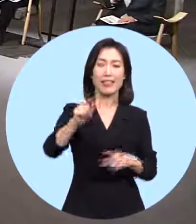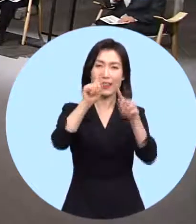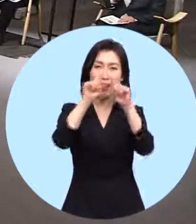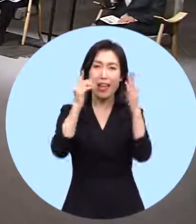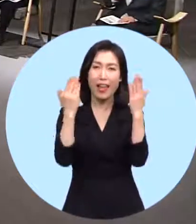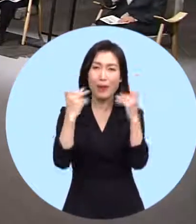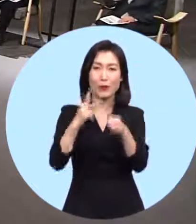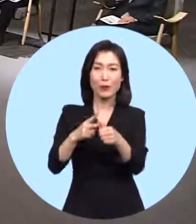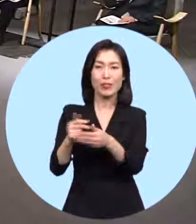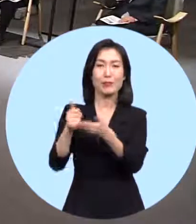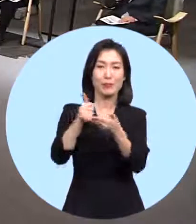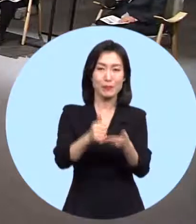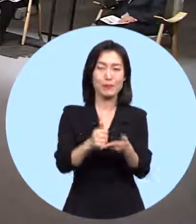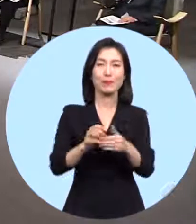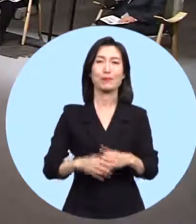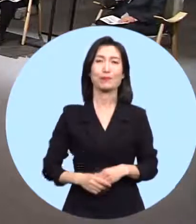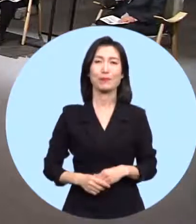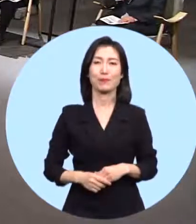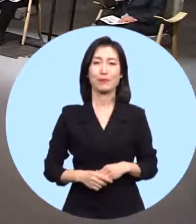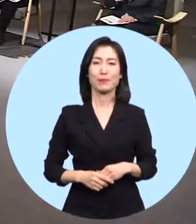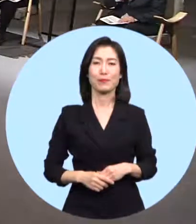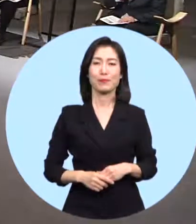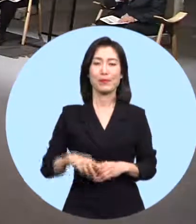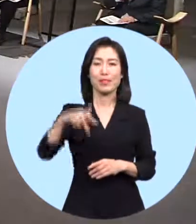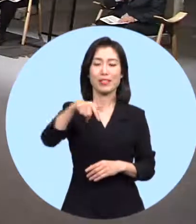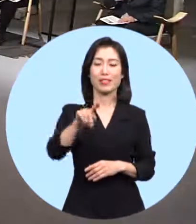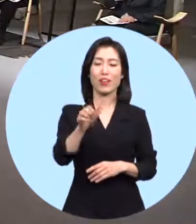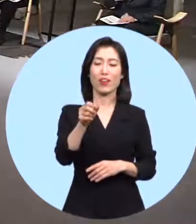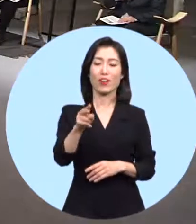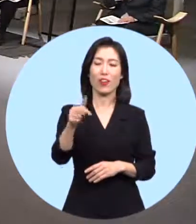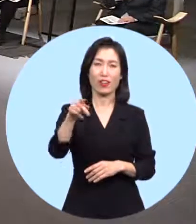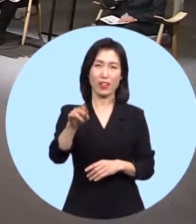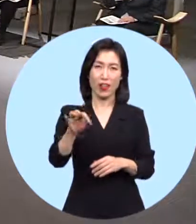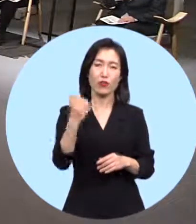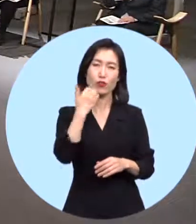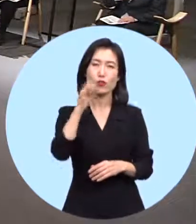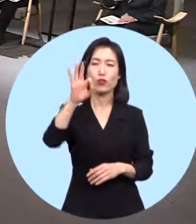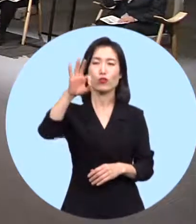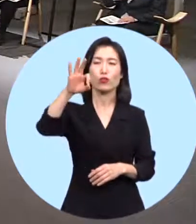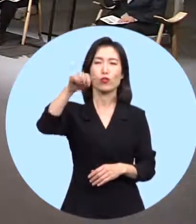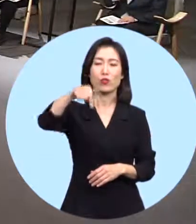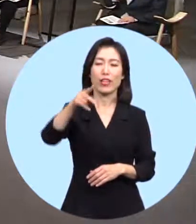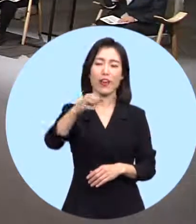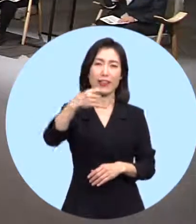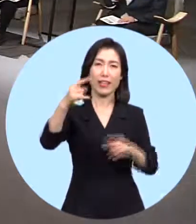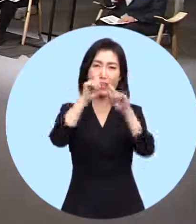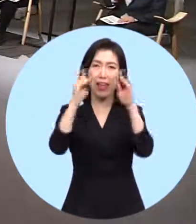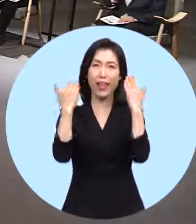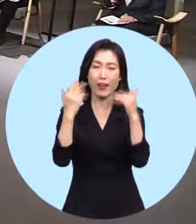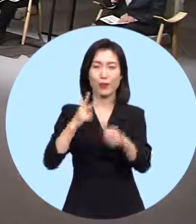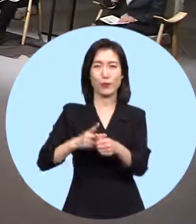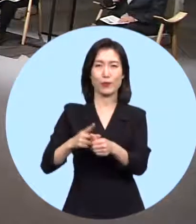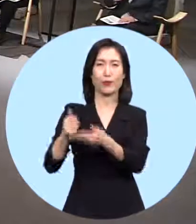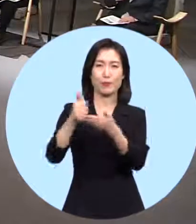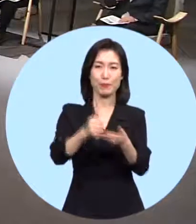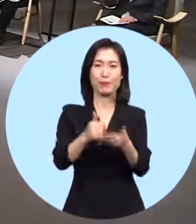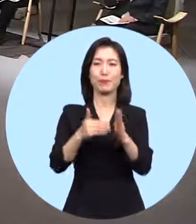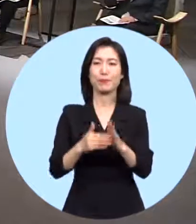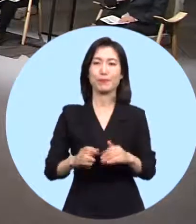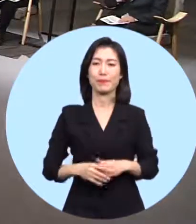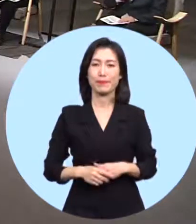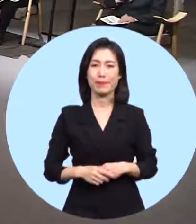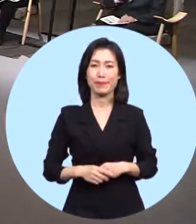교수님 참석하셨습니다. 네, 반갑습니다. 정현경 경희대학교 후마니타스 칼리지 교수님 참석하셨습니다.